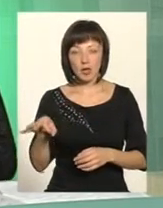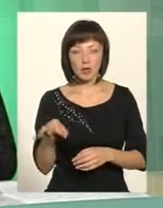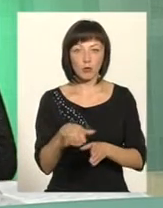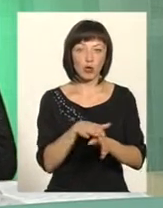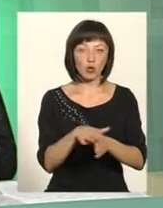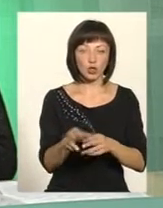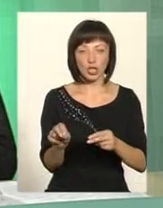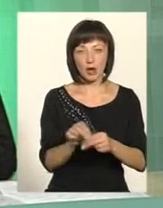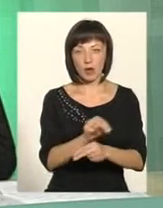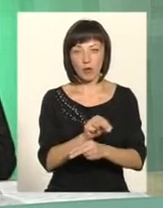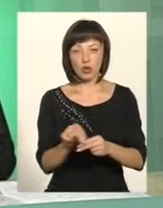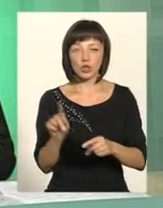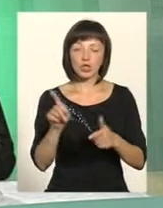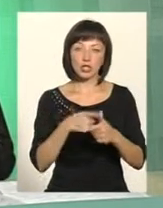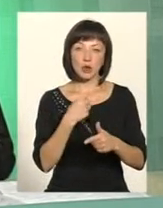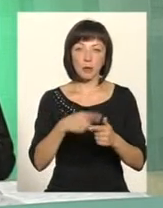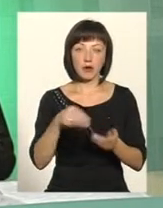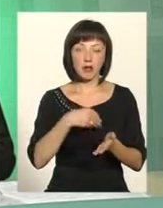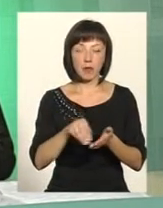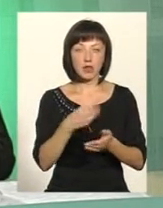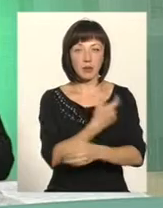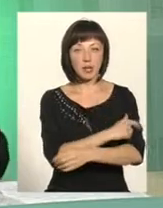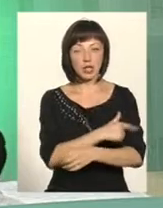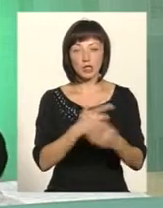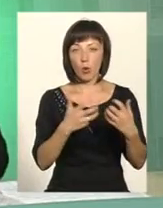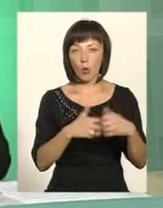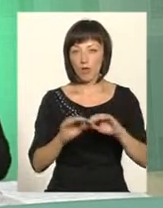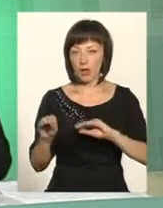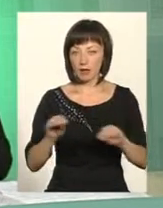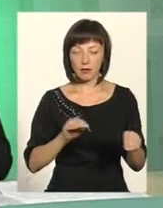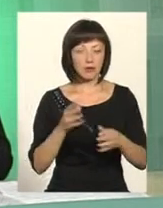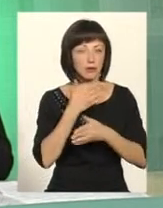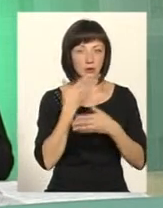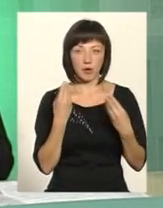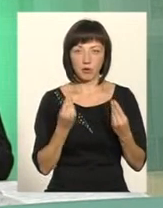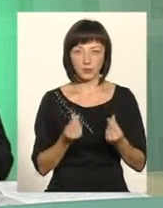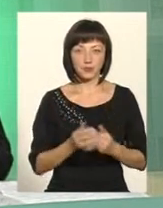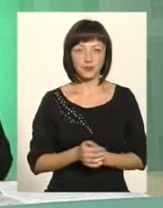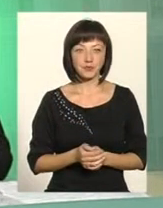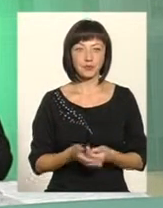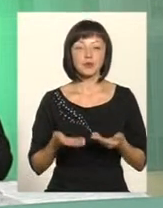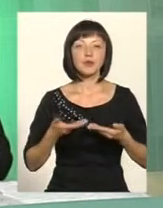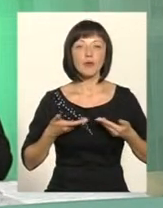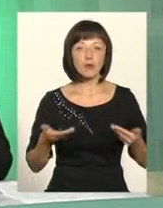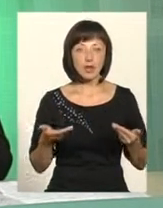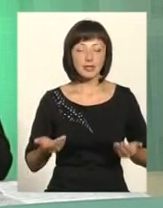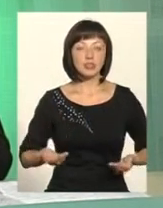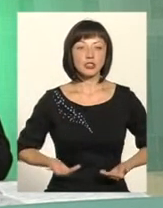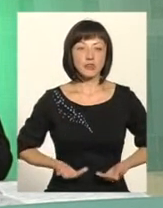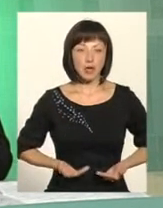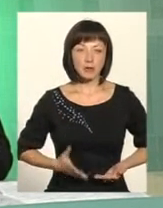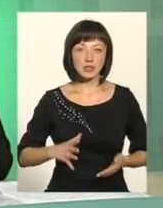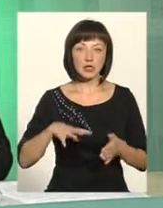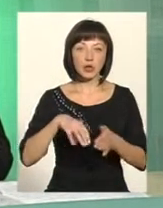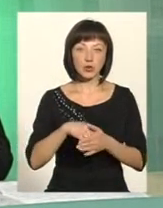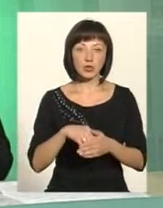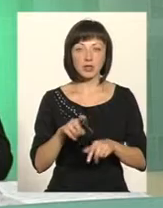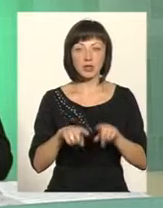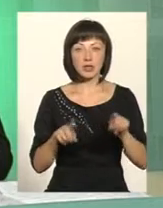капітальний ремонт, чи придбати те саме медичне обладнання. Ми живемо за рахунок, ну, деякі